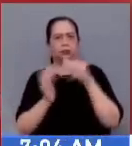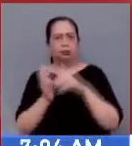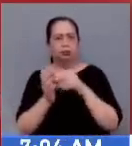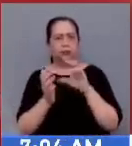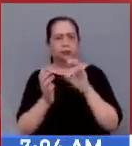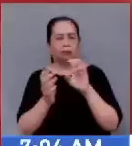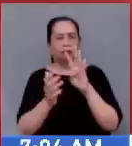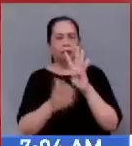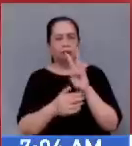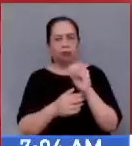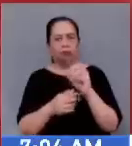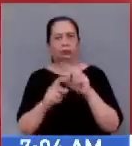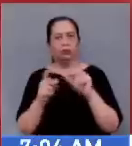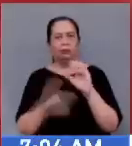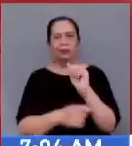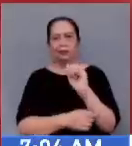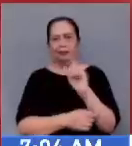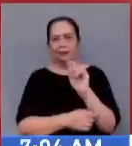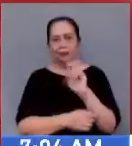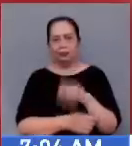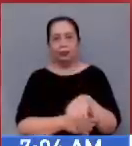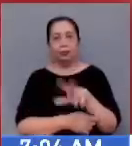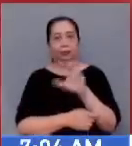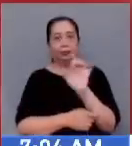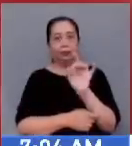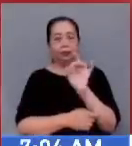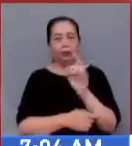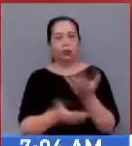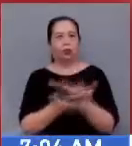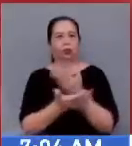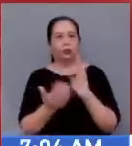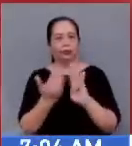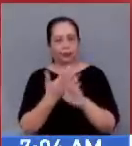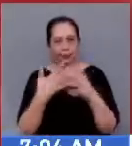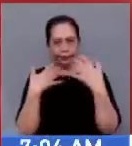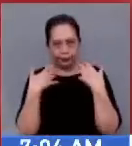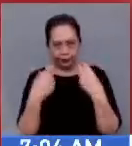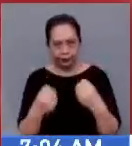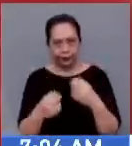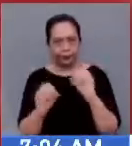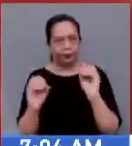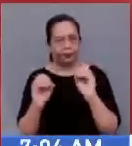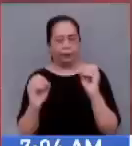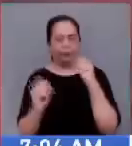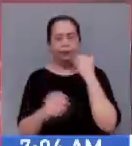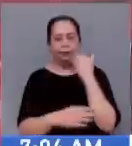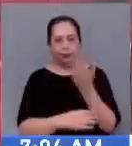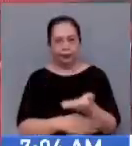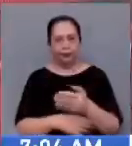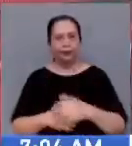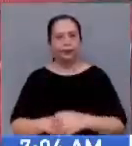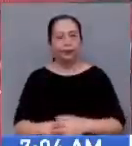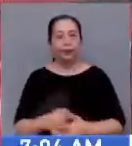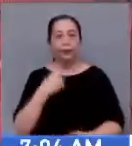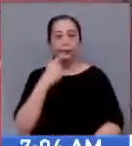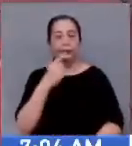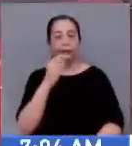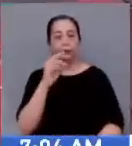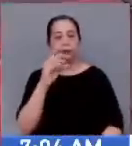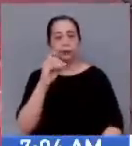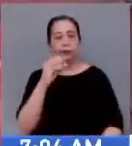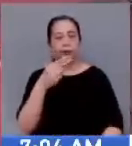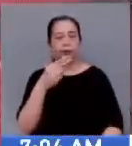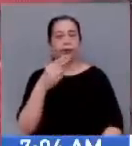active cases. 380 naman ang bagong gumaling at walang nasawi. Ay kay Health Undersecretary Maria